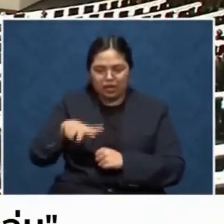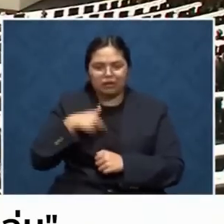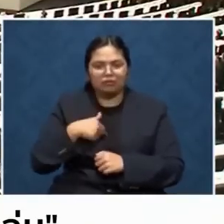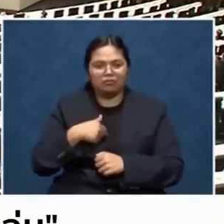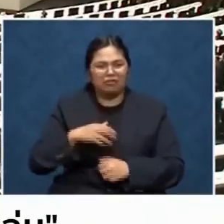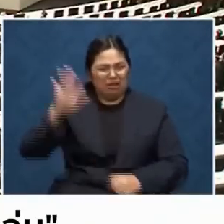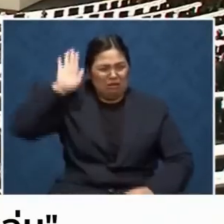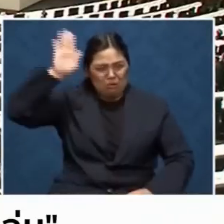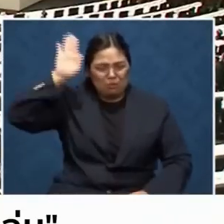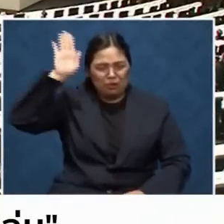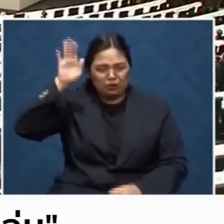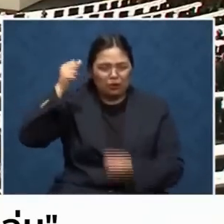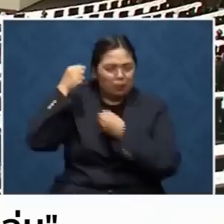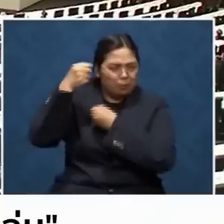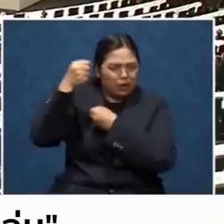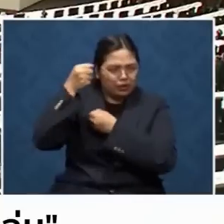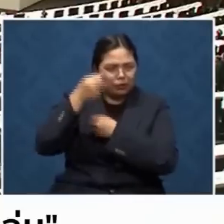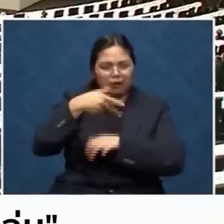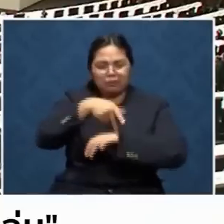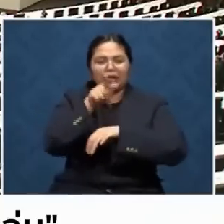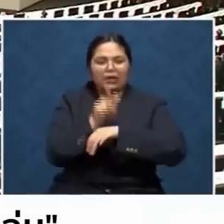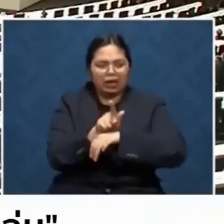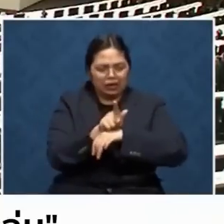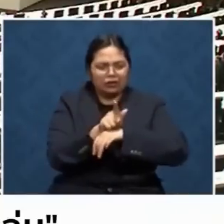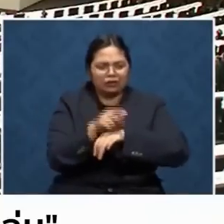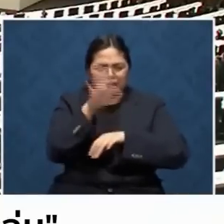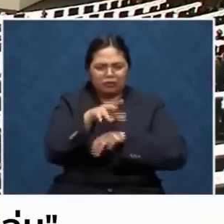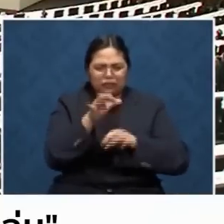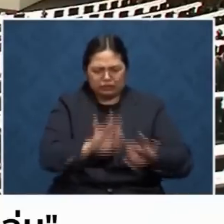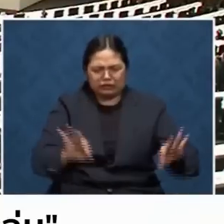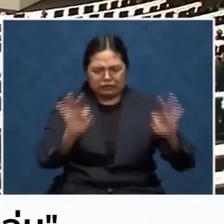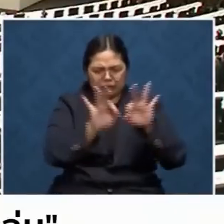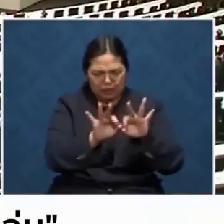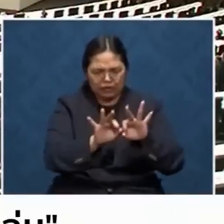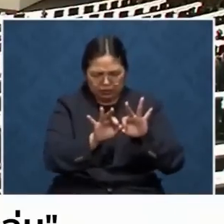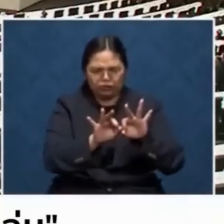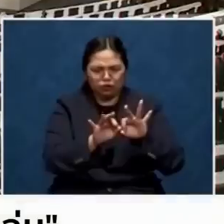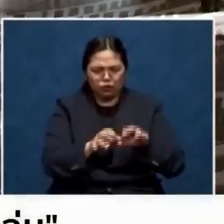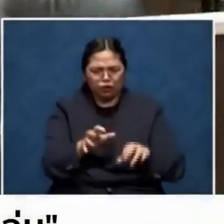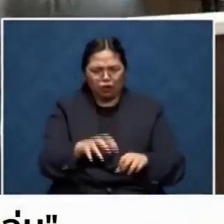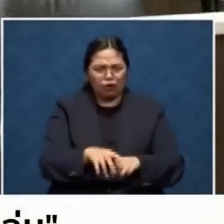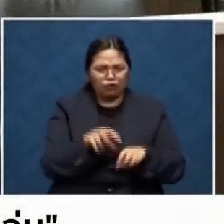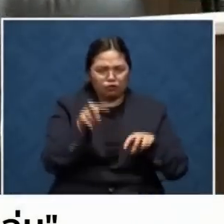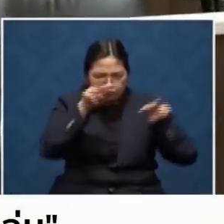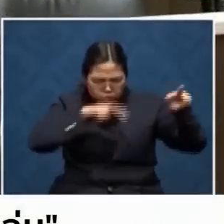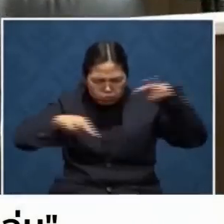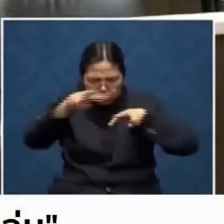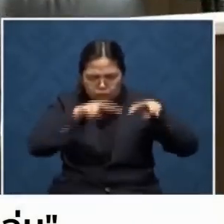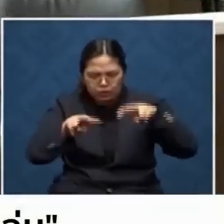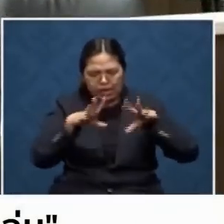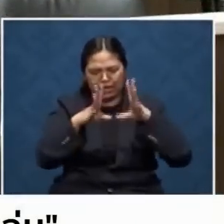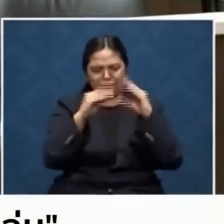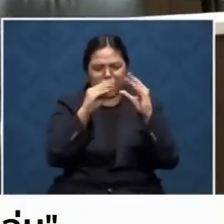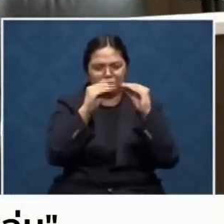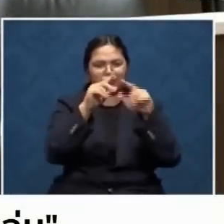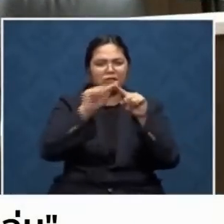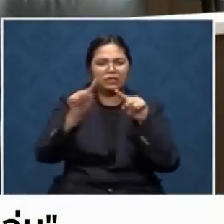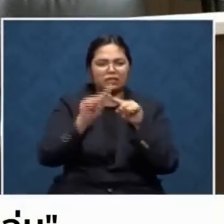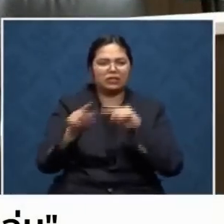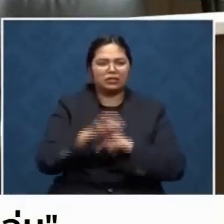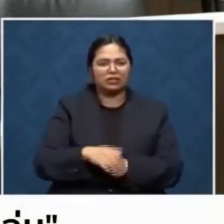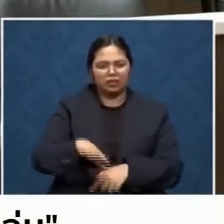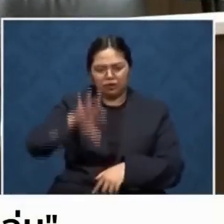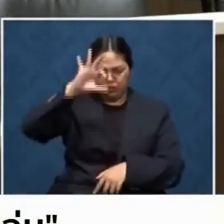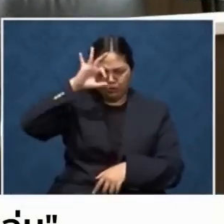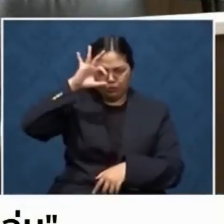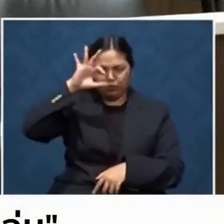ธานด้วยนะครับท่านประธานต้องนะครับควบคุมการประชุม และ ก็ประท ้ วงผู้ที่ขออนุญาตเอ่ยนามครับท่านวิโร